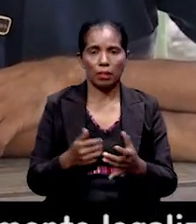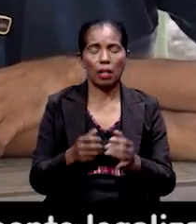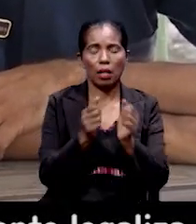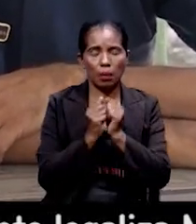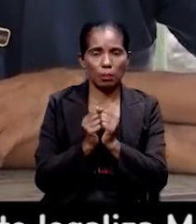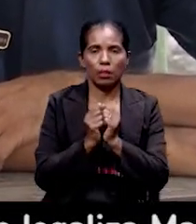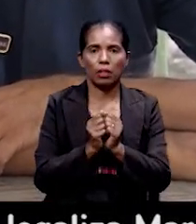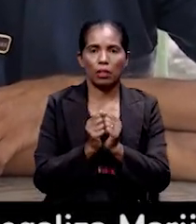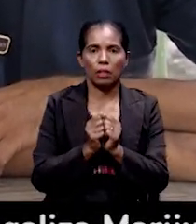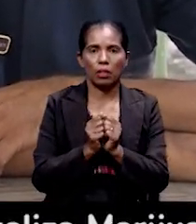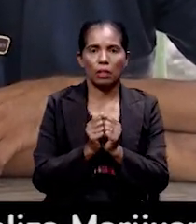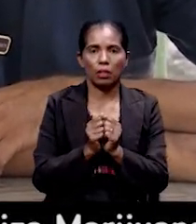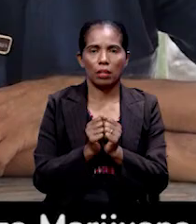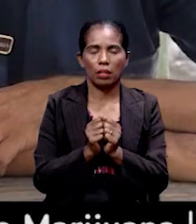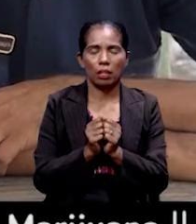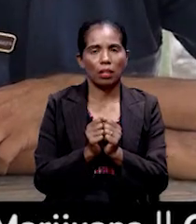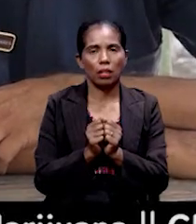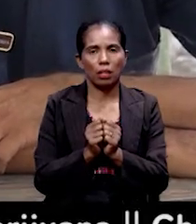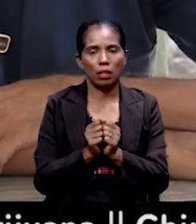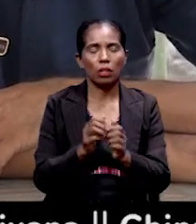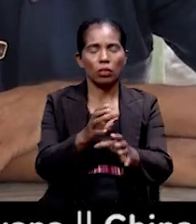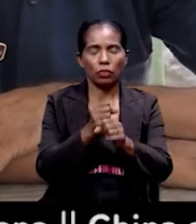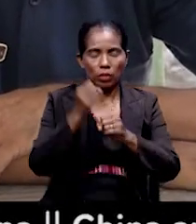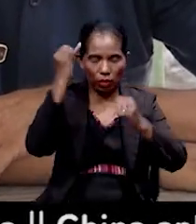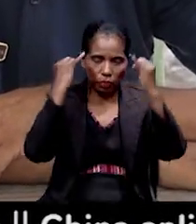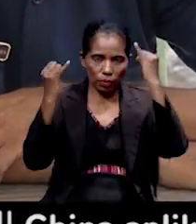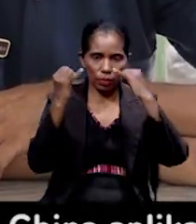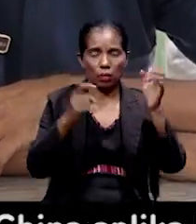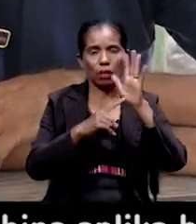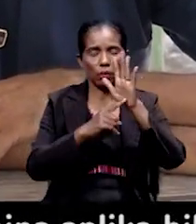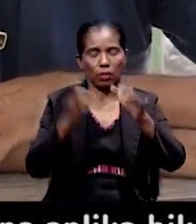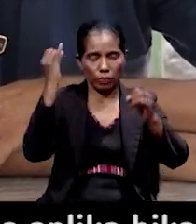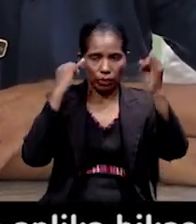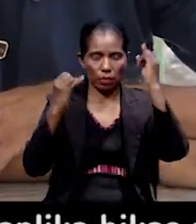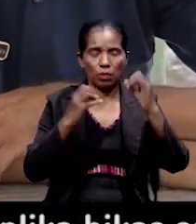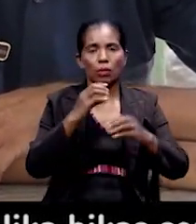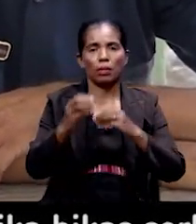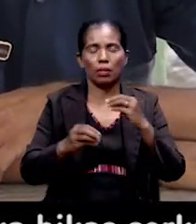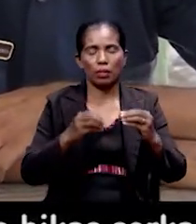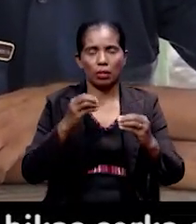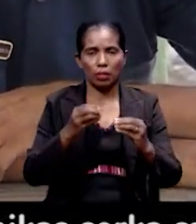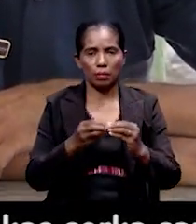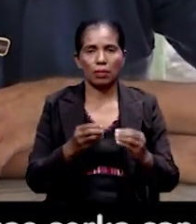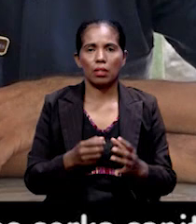visão digital, recolhe informação, recolhe informação, para ter los motivo para